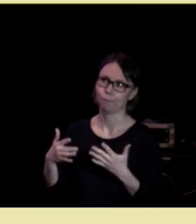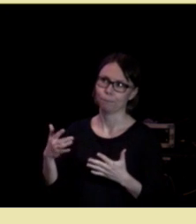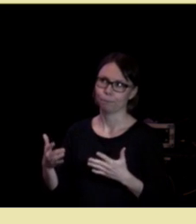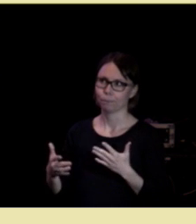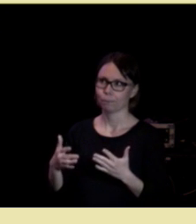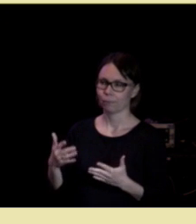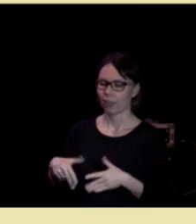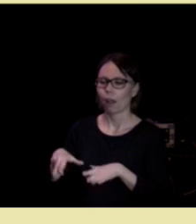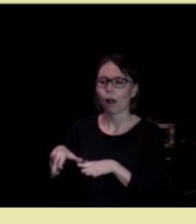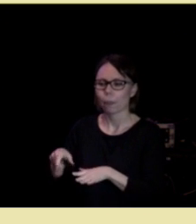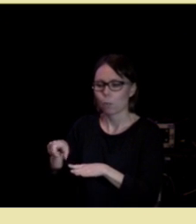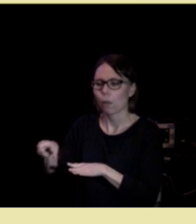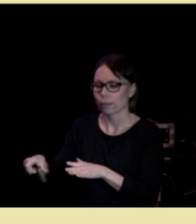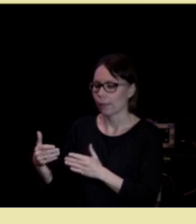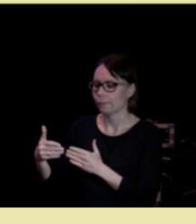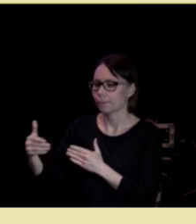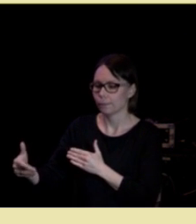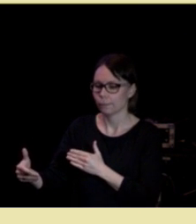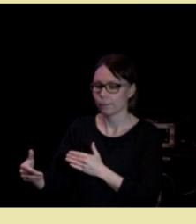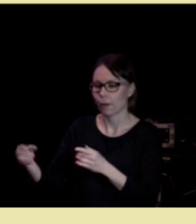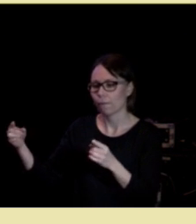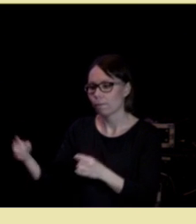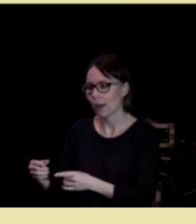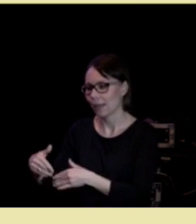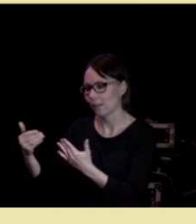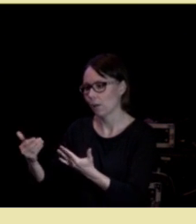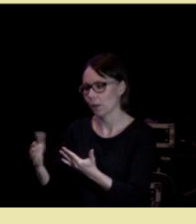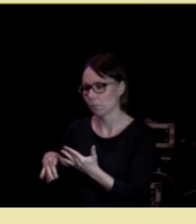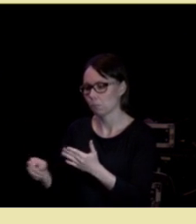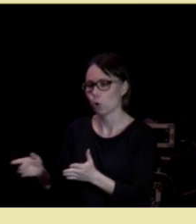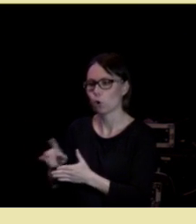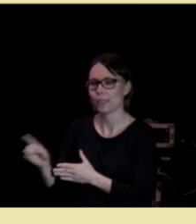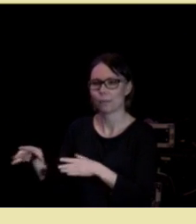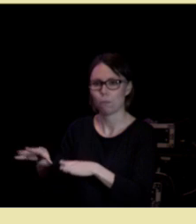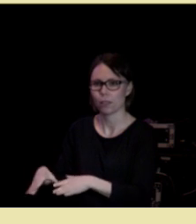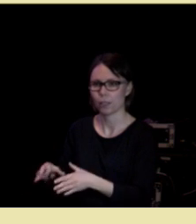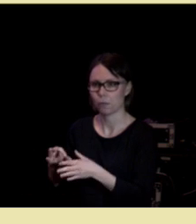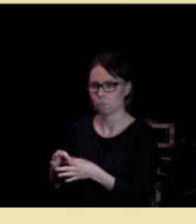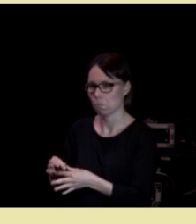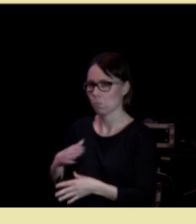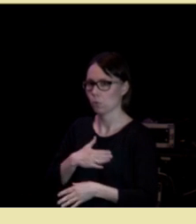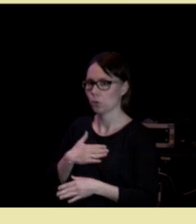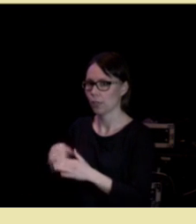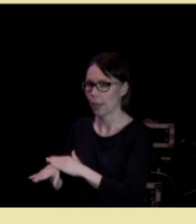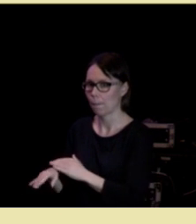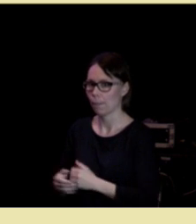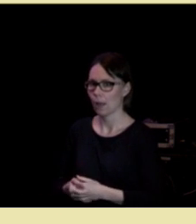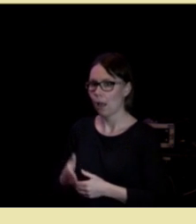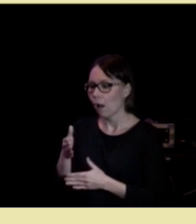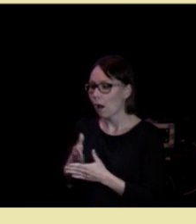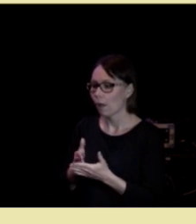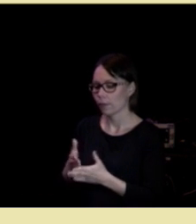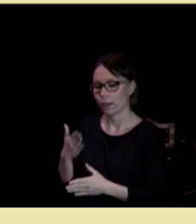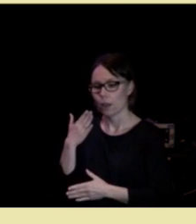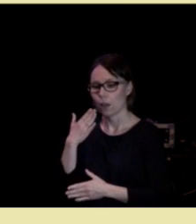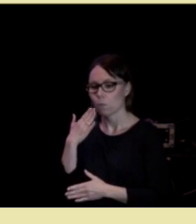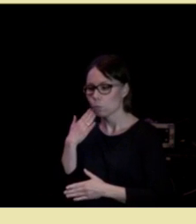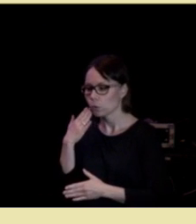disse 18 månedene tilbrakt færre dager I korttidsplasser på sykehjem. Andelen som nå var bosatt